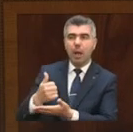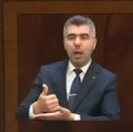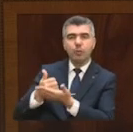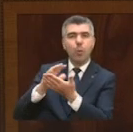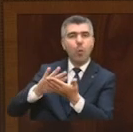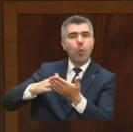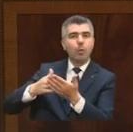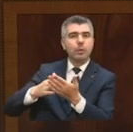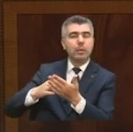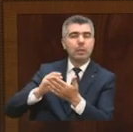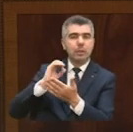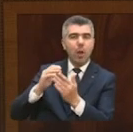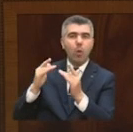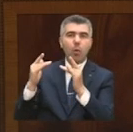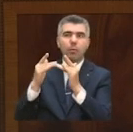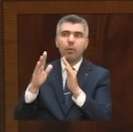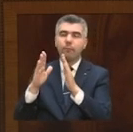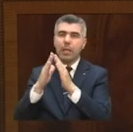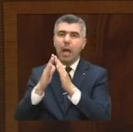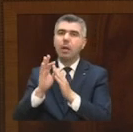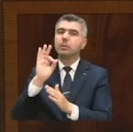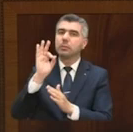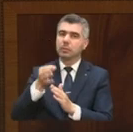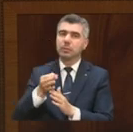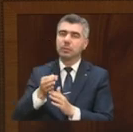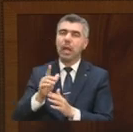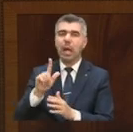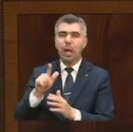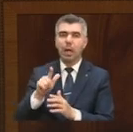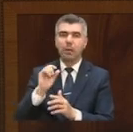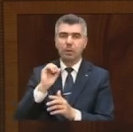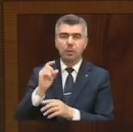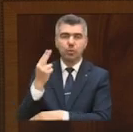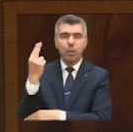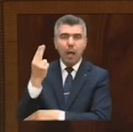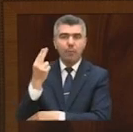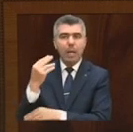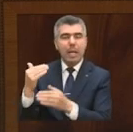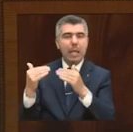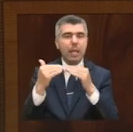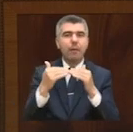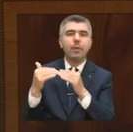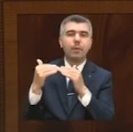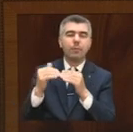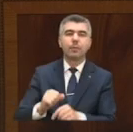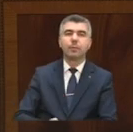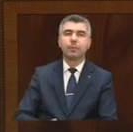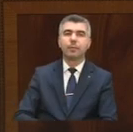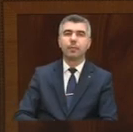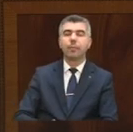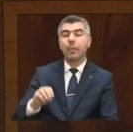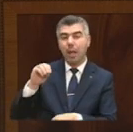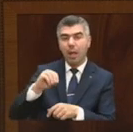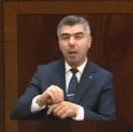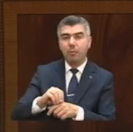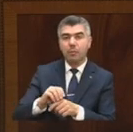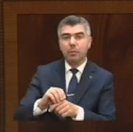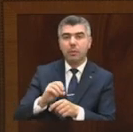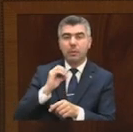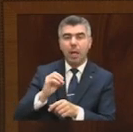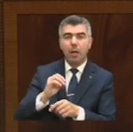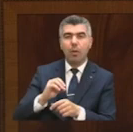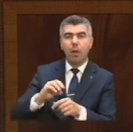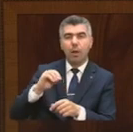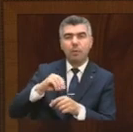وتعميم السكن على الاقل باش نضمنوا اليوم باش نضمن تكافؤ الفرص كذلك اعاده النظر في الطريقه ديال